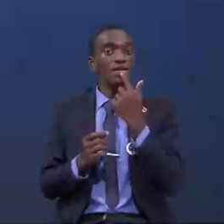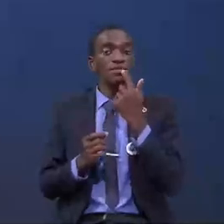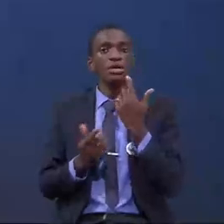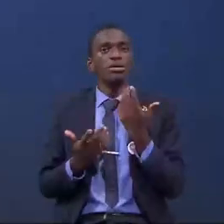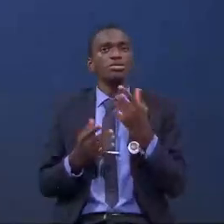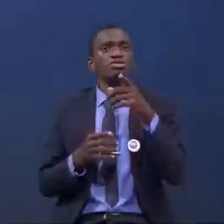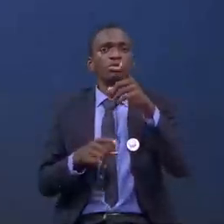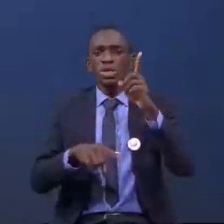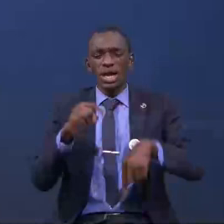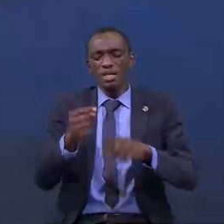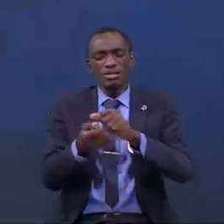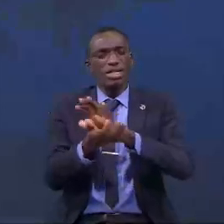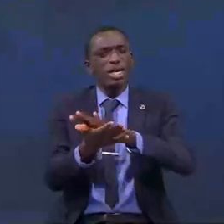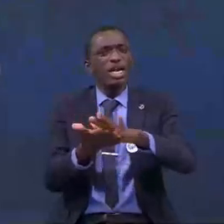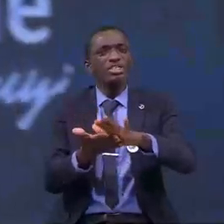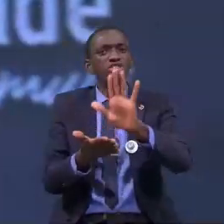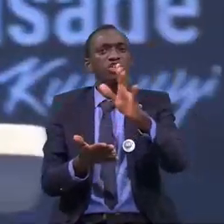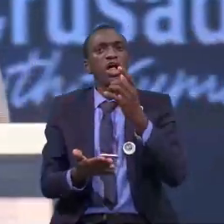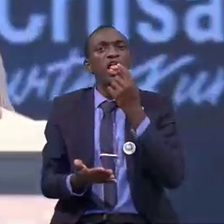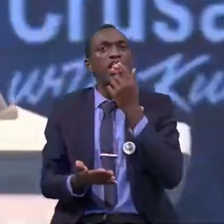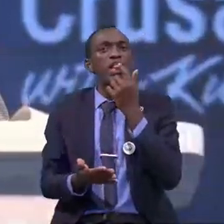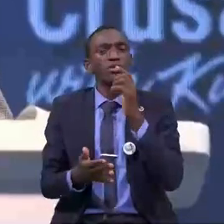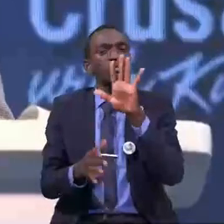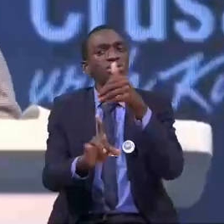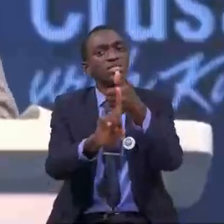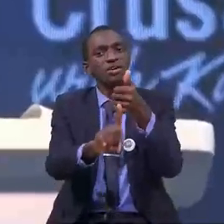et tu ne peux pas aussi purifier ta langue de toi-même.